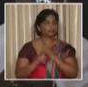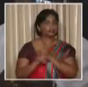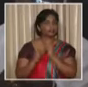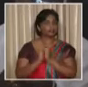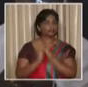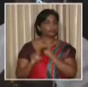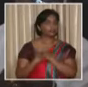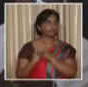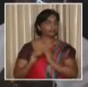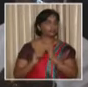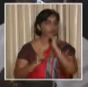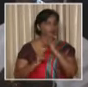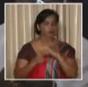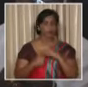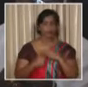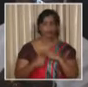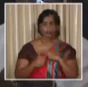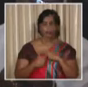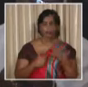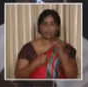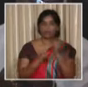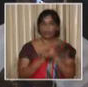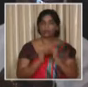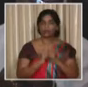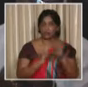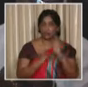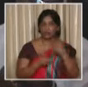ගුරුවරු එතන ඉන්න ඕනේ. ඒ නිසා මේ දෙකම එකවර කරන්න